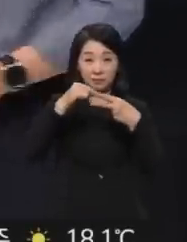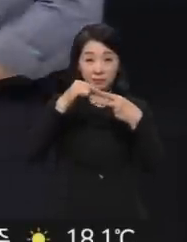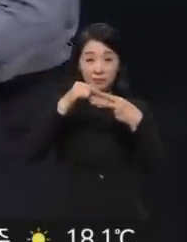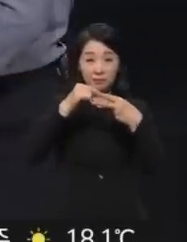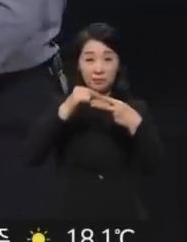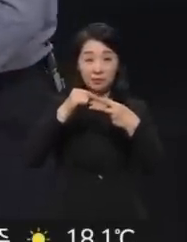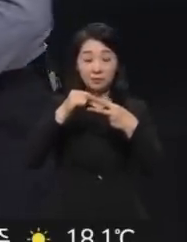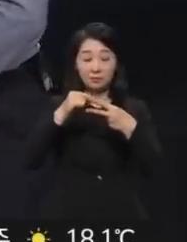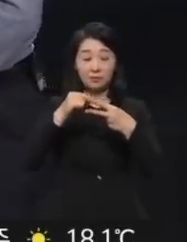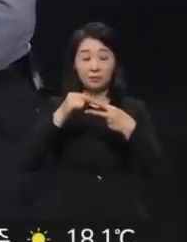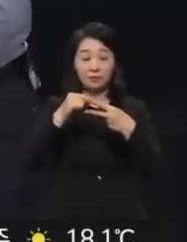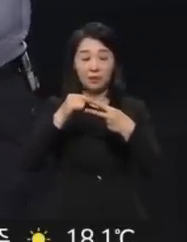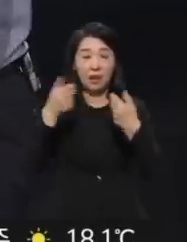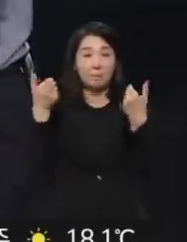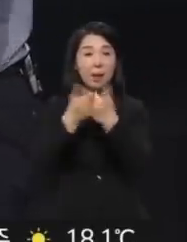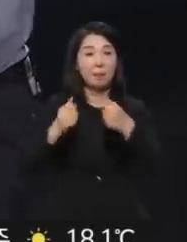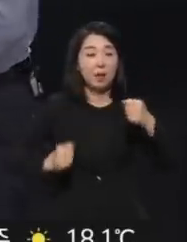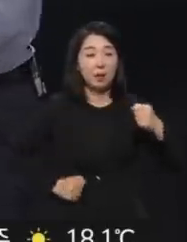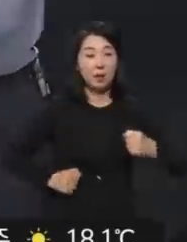이름은 청개구리입니다.